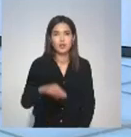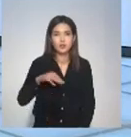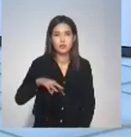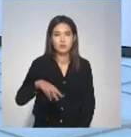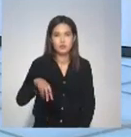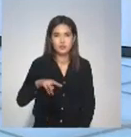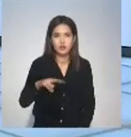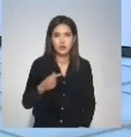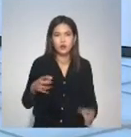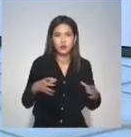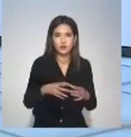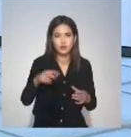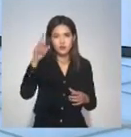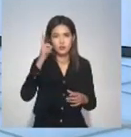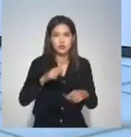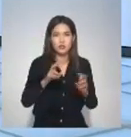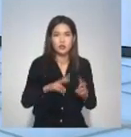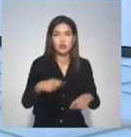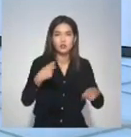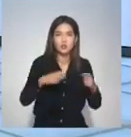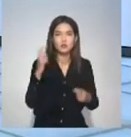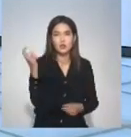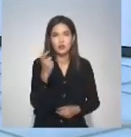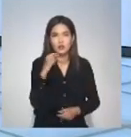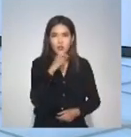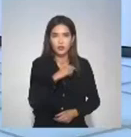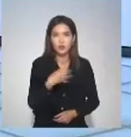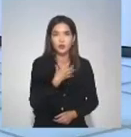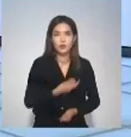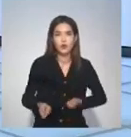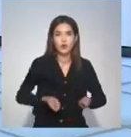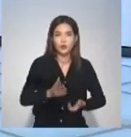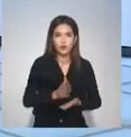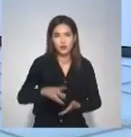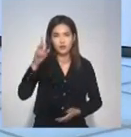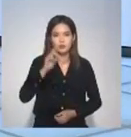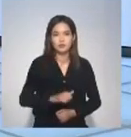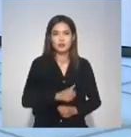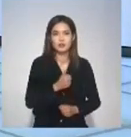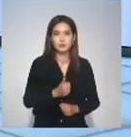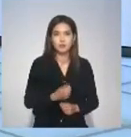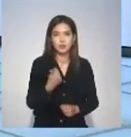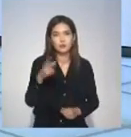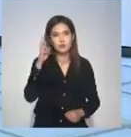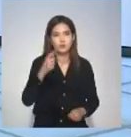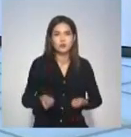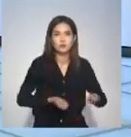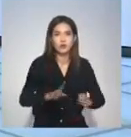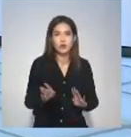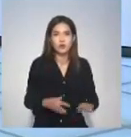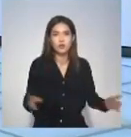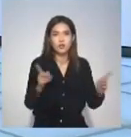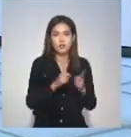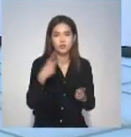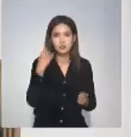Тамадыға мүше мемлекеттер үшін сауда экономикалық ынтымақтастық маңызды рөл атқарады. Мемлекет басшысы үкімет басшыларымен өткен кездесуде осылай